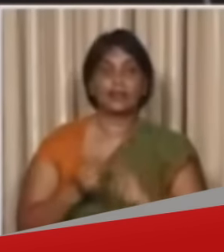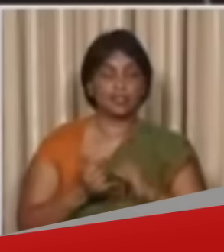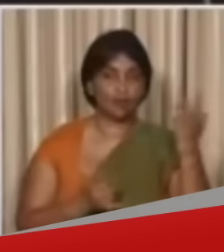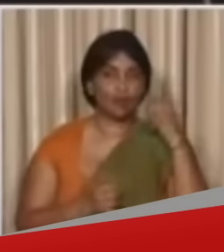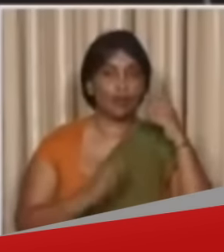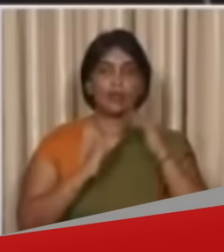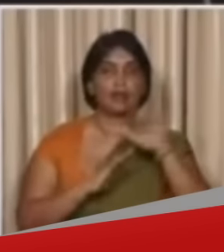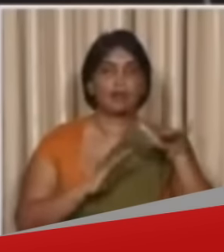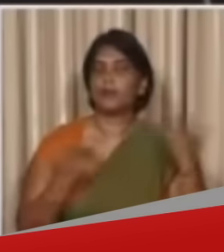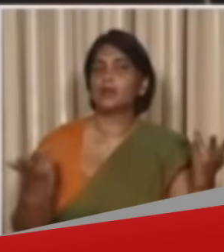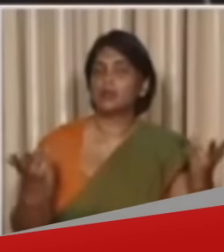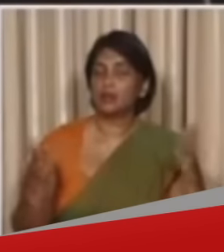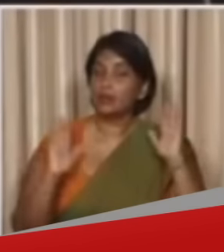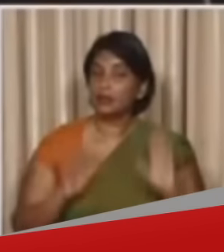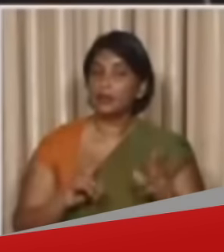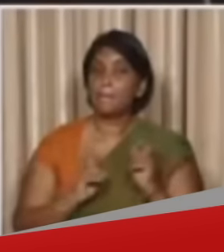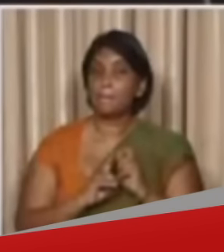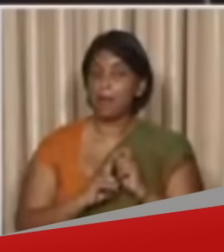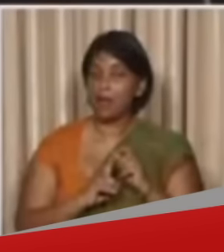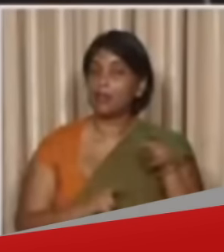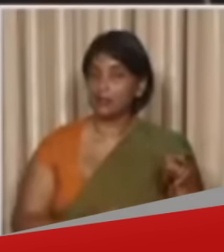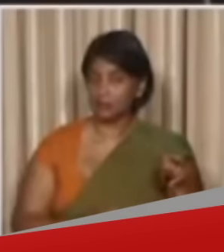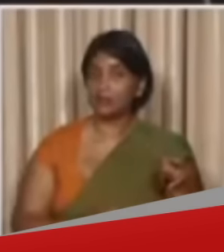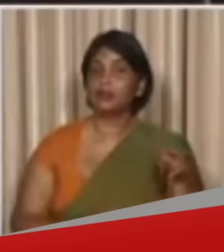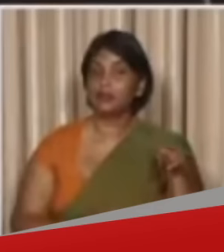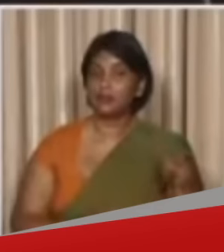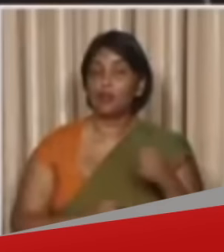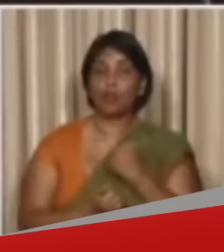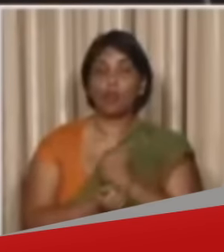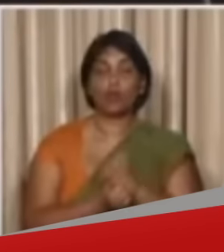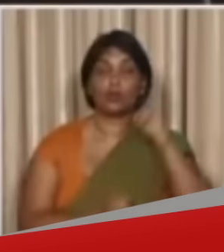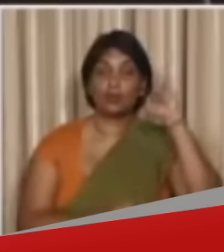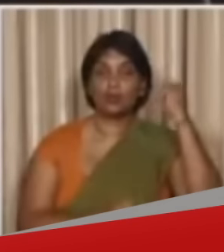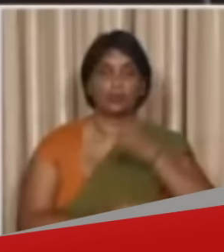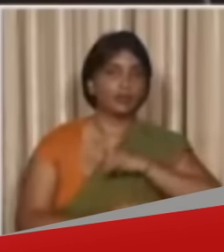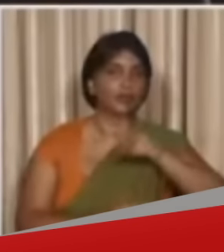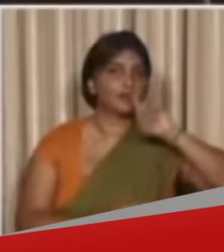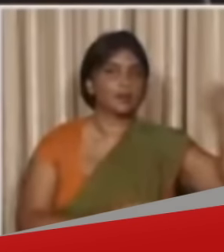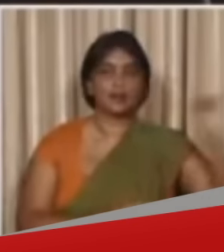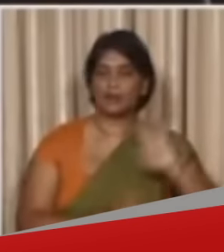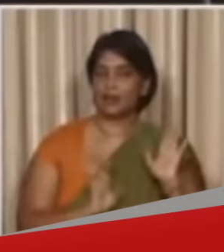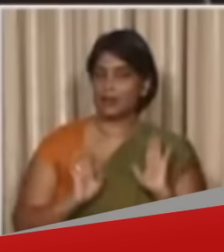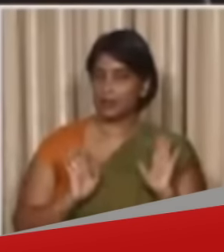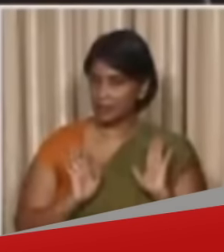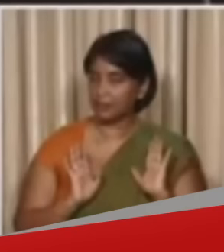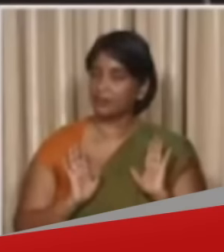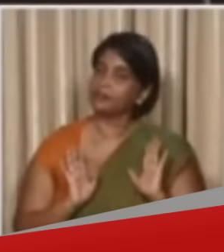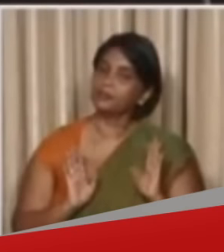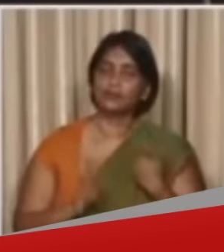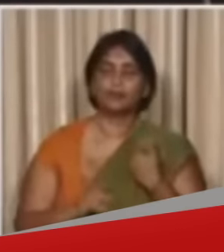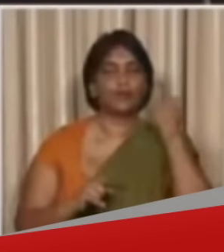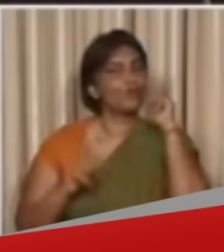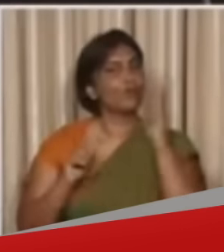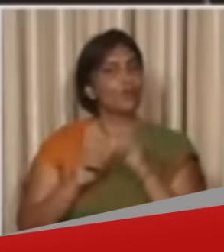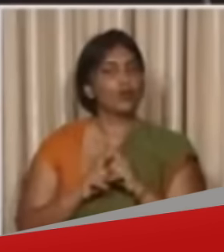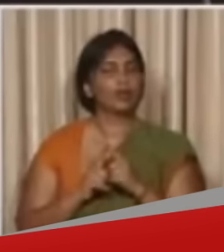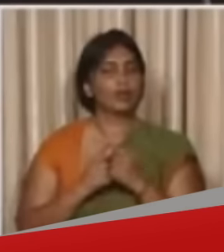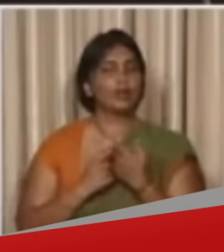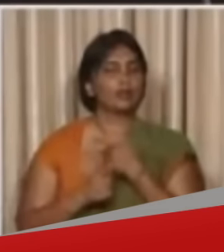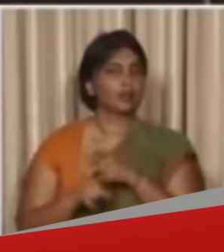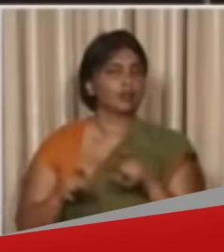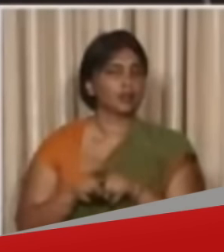නැහැ කියලා හැබැයි පාලිත සිරිවර්ධන මේක පොලිස්පතිවරයාට වාර්තා කරන්නෙත් නැහැ මේ සම්බන්ධව ට්‍රැවල් බෑන්ඩ්